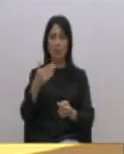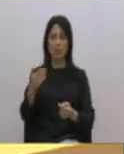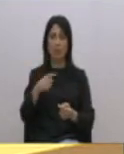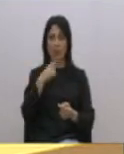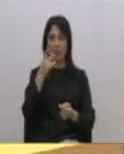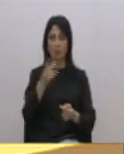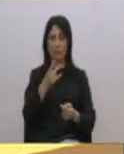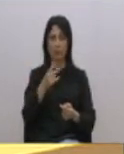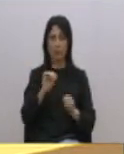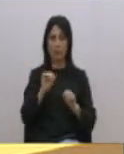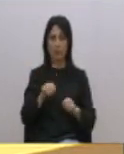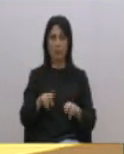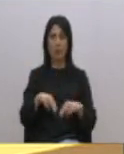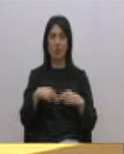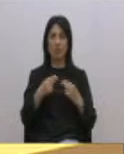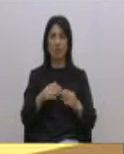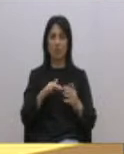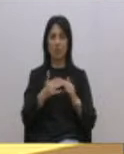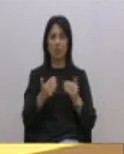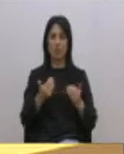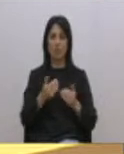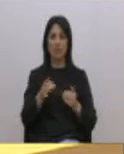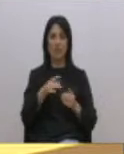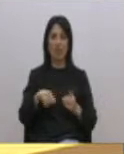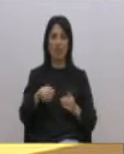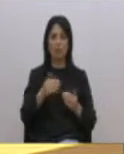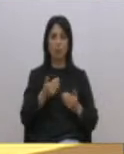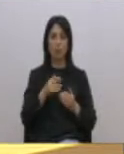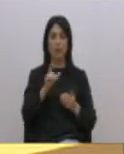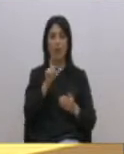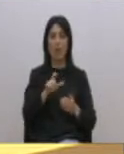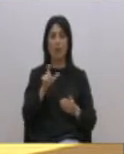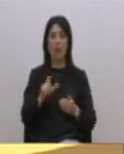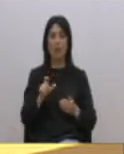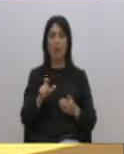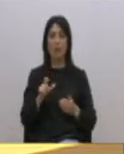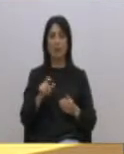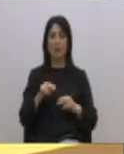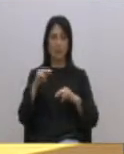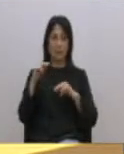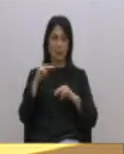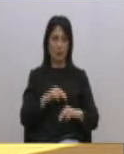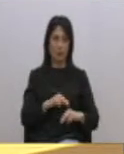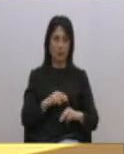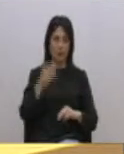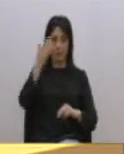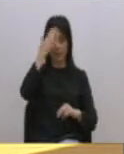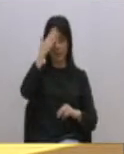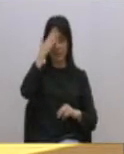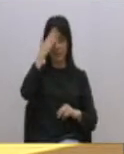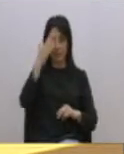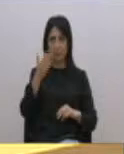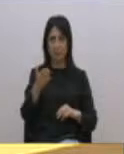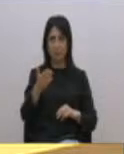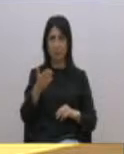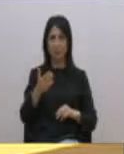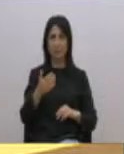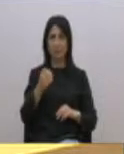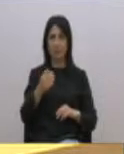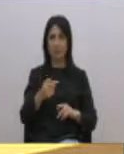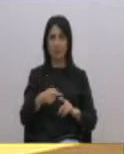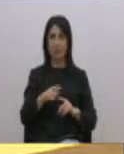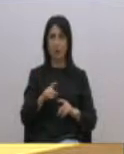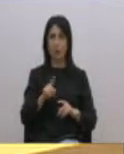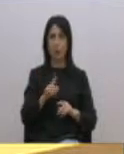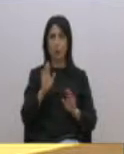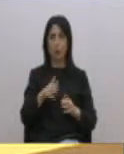თქმა უნდა საშუალებას აძლევს სოფლა ცხოვრები, რეგიონში ცხოვრები ადამიანების შრომას და ინტელექტუალურ ასე ვთქვათ პროდუქტს,